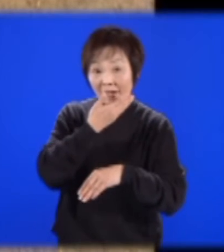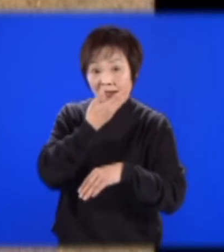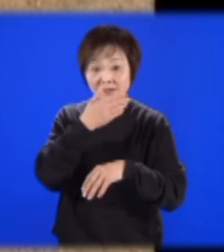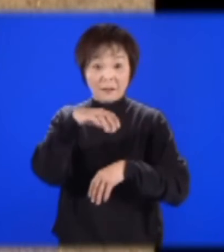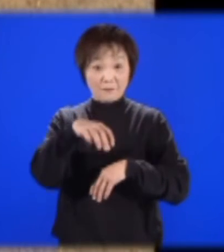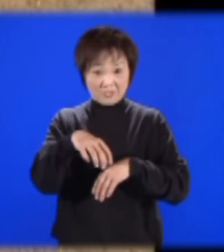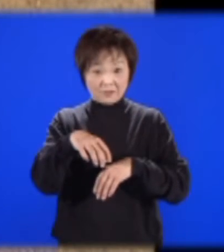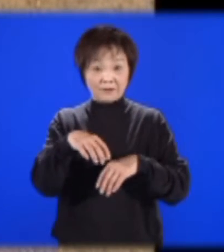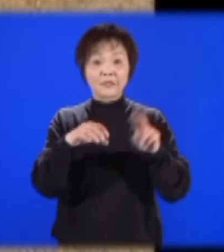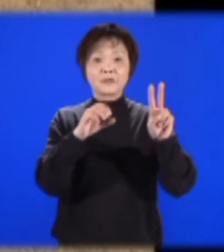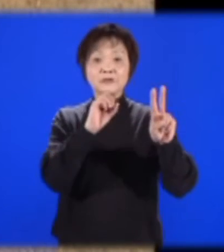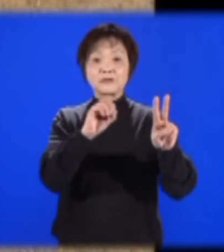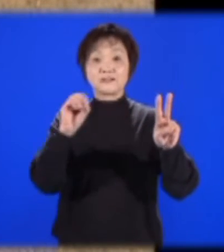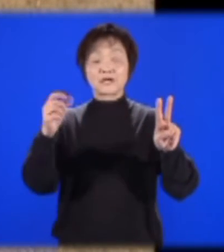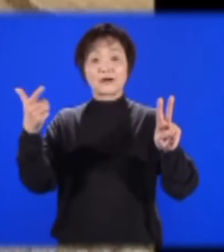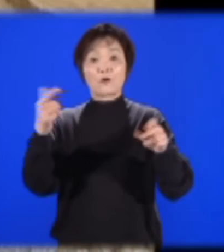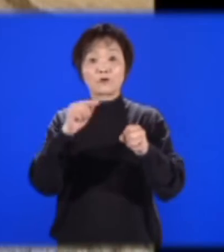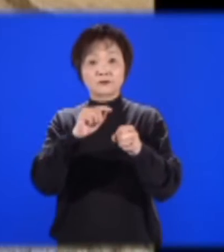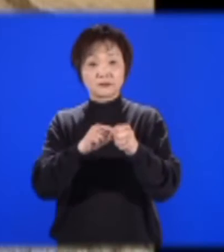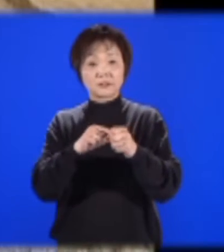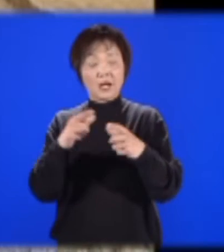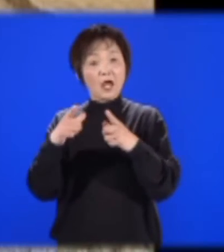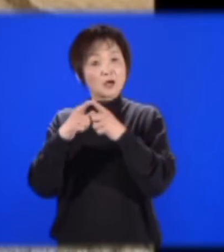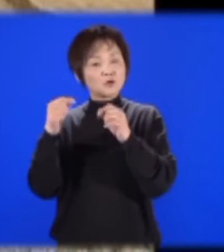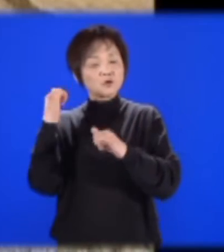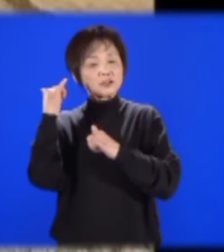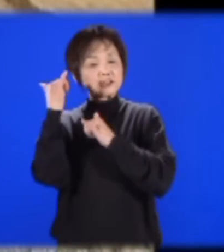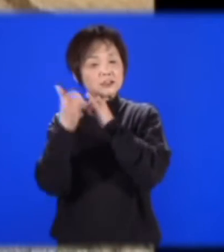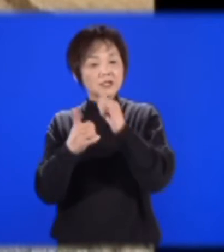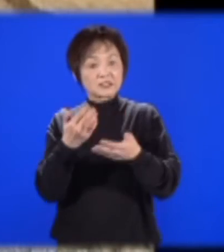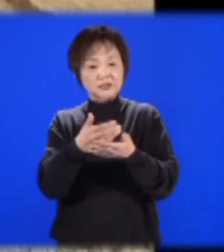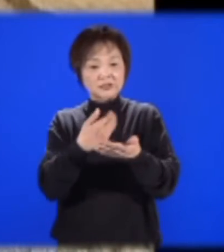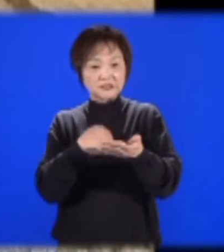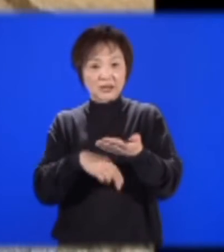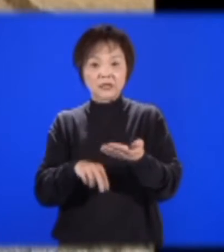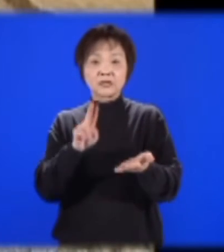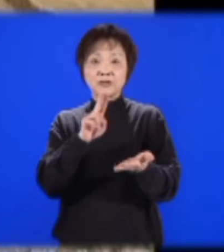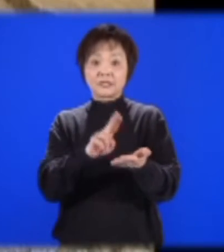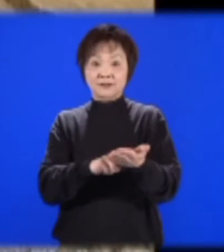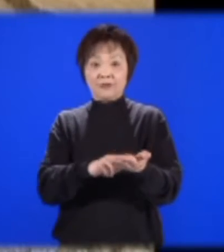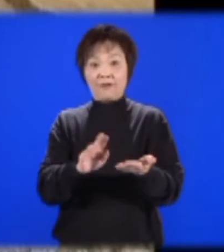として2006年国史跡に指定されました。